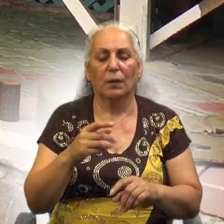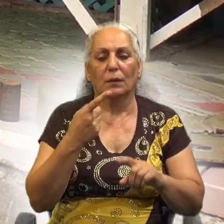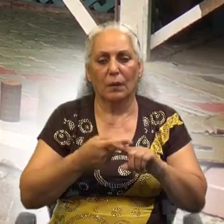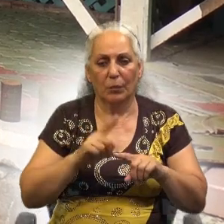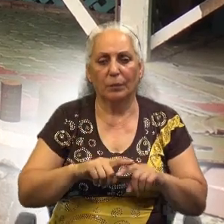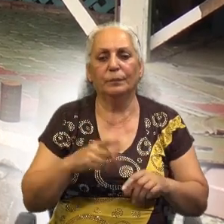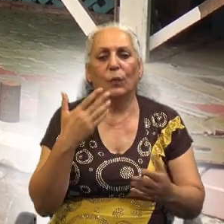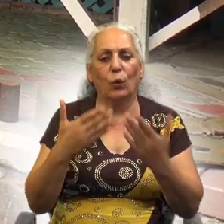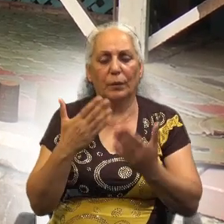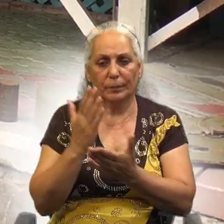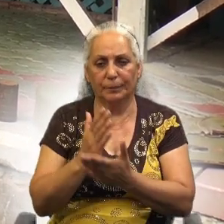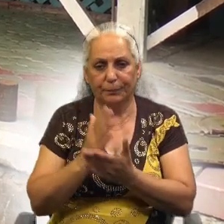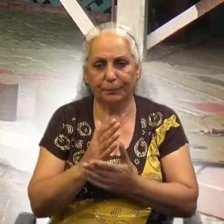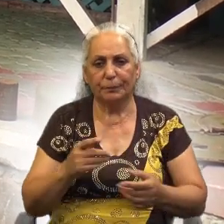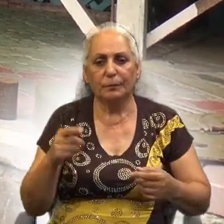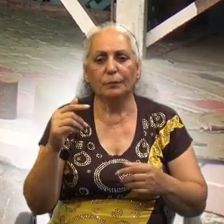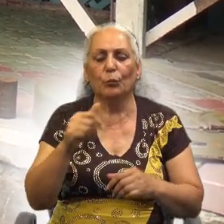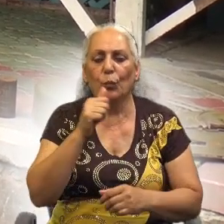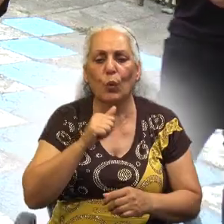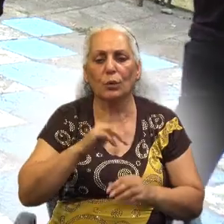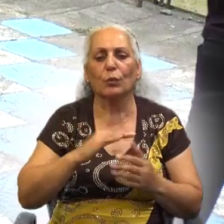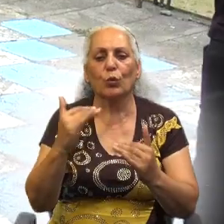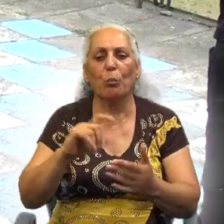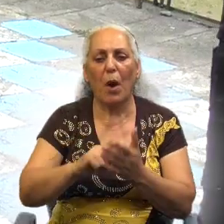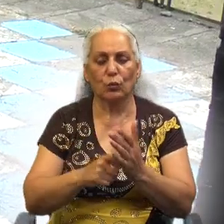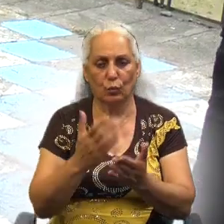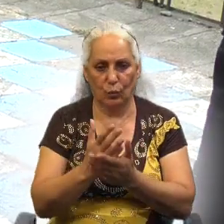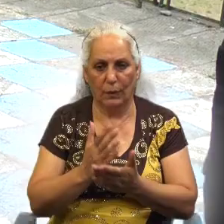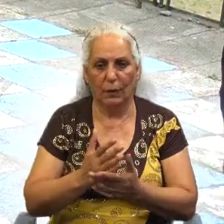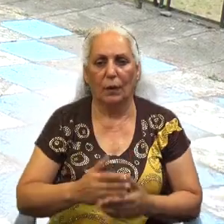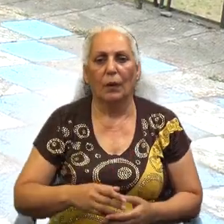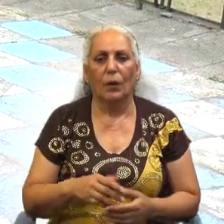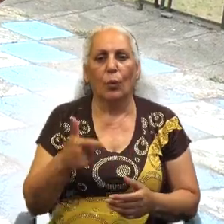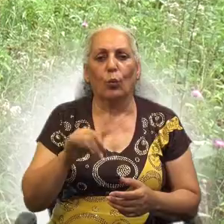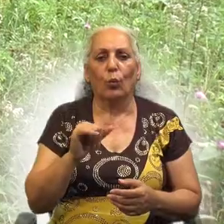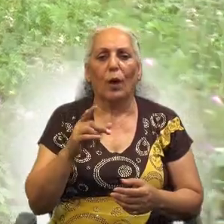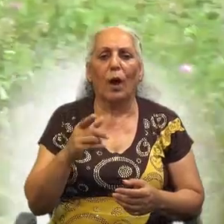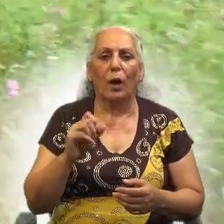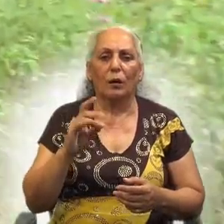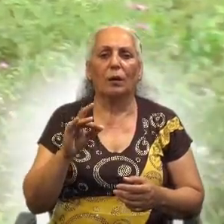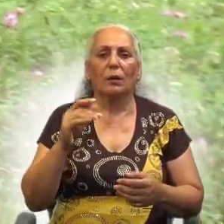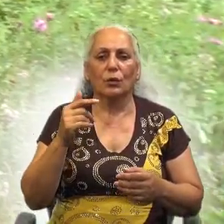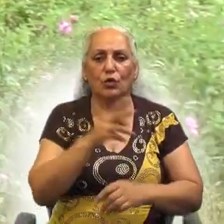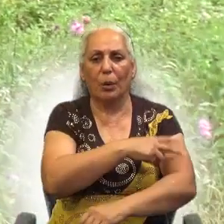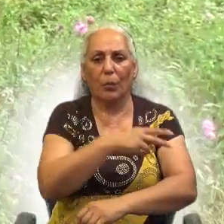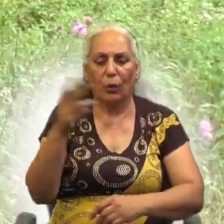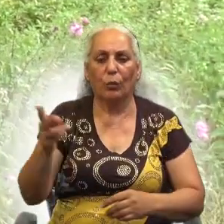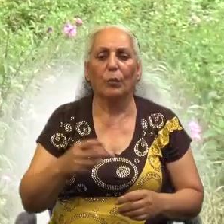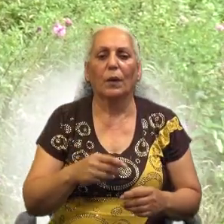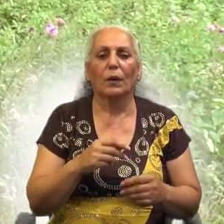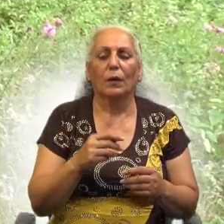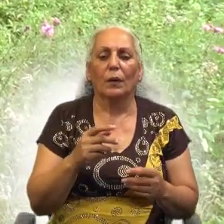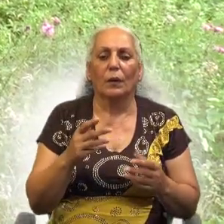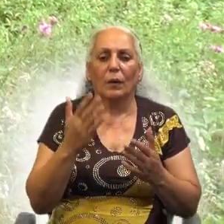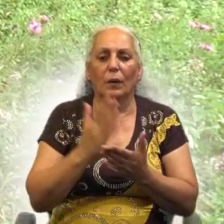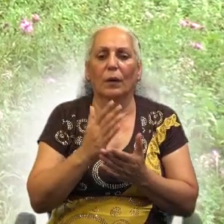որոնք մենք ունենք այդ օրինակները, կենսափորձը մեր բաժինը ունի դրա։ Գուգարք ճամբարում կազմակերպվել է հերթական պայմանական ականային պատահարը, գնդակն ընկնում